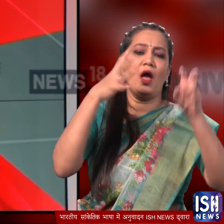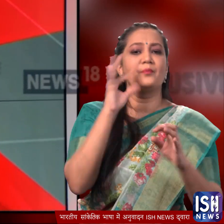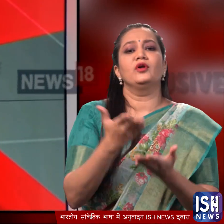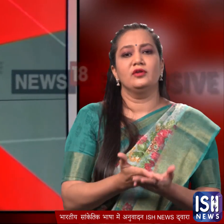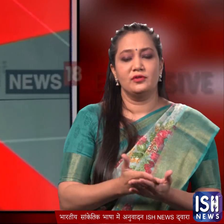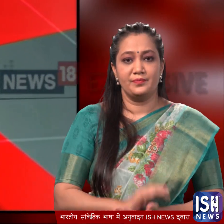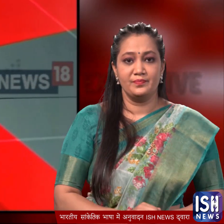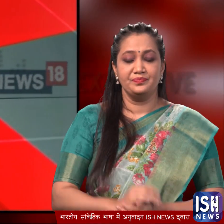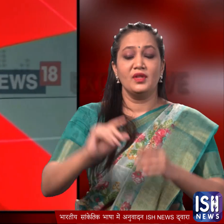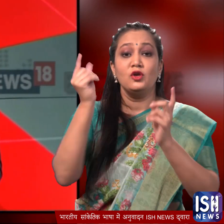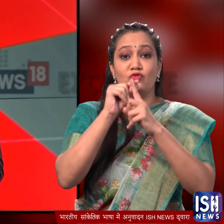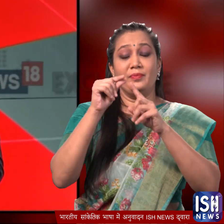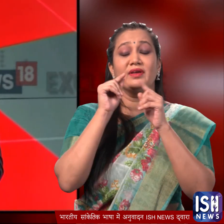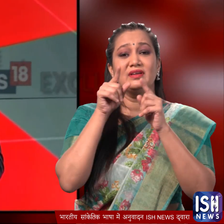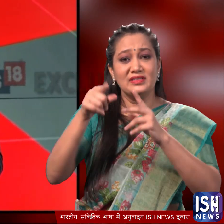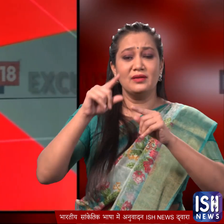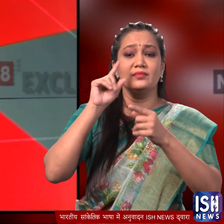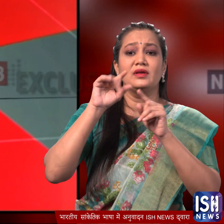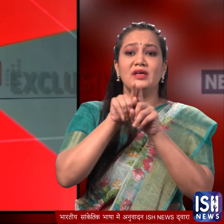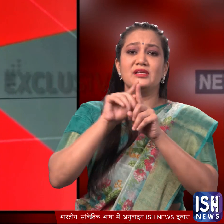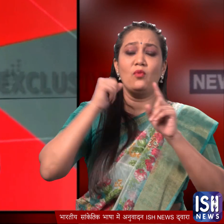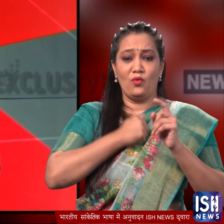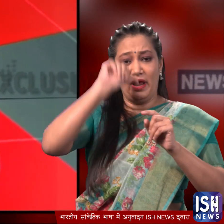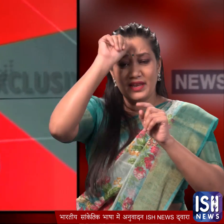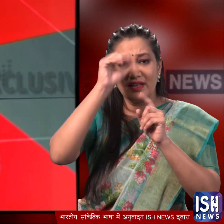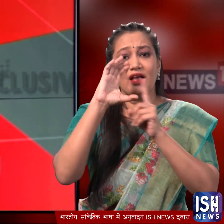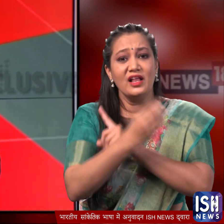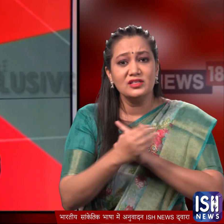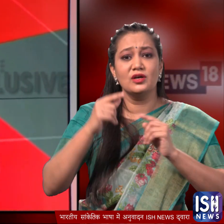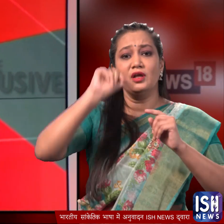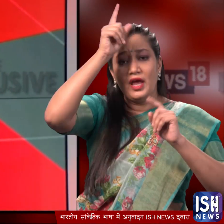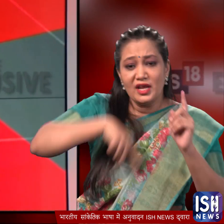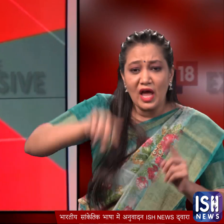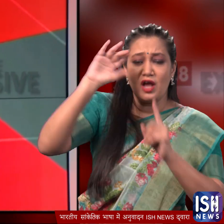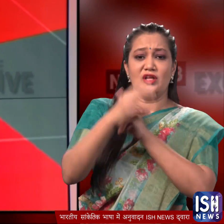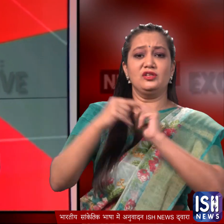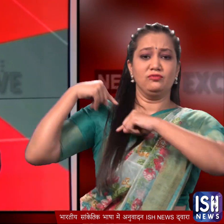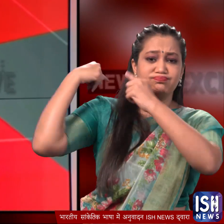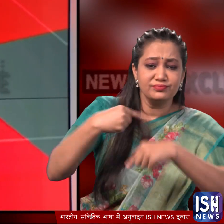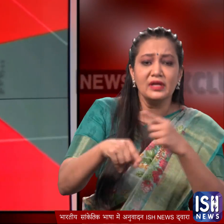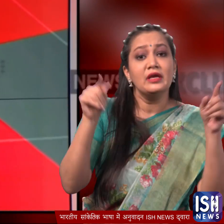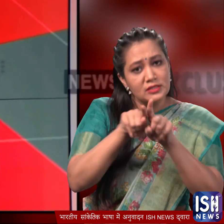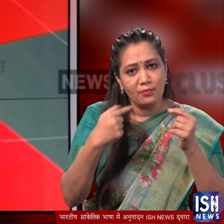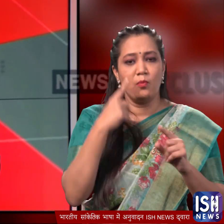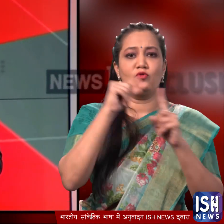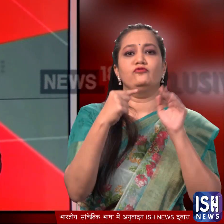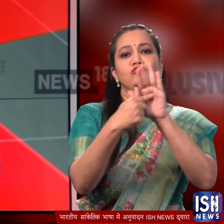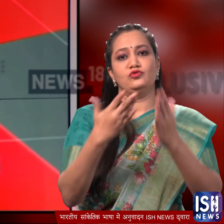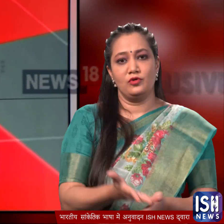रहा। अयोध्या को यूपी सरकार सांस्कृतिक पर्यटन और भारत की सांस्कृतिक विरासत की मिसाल